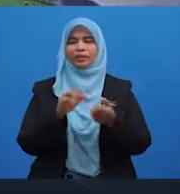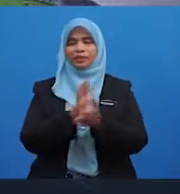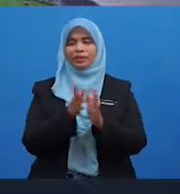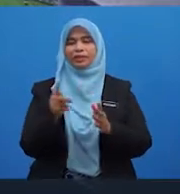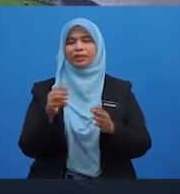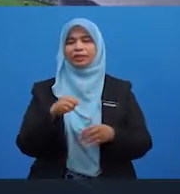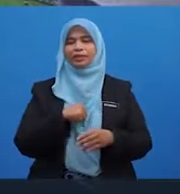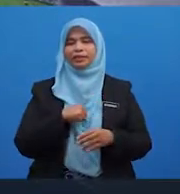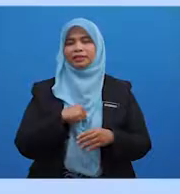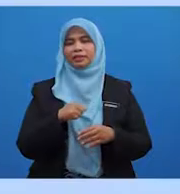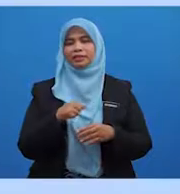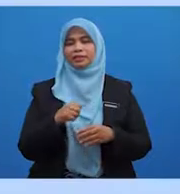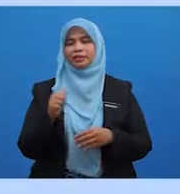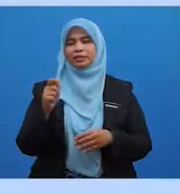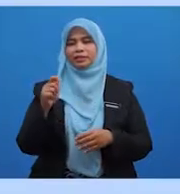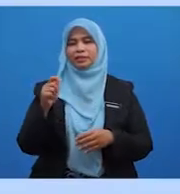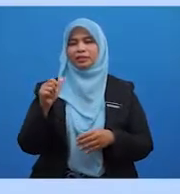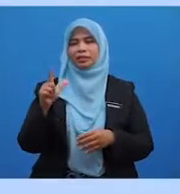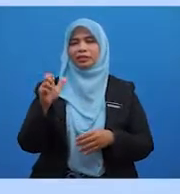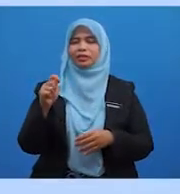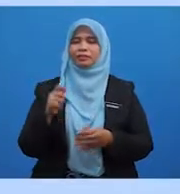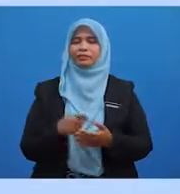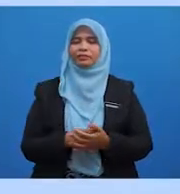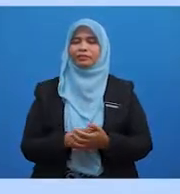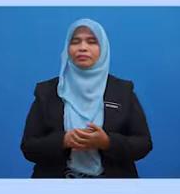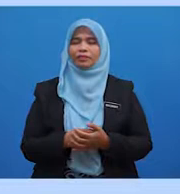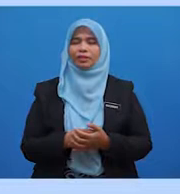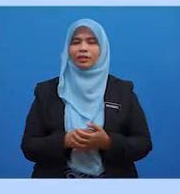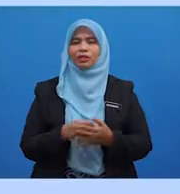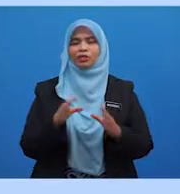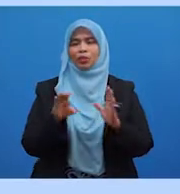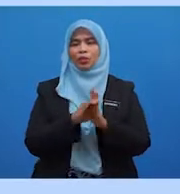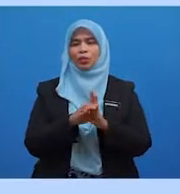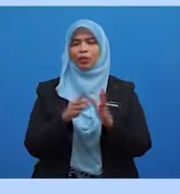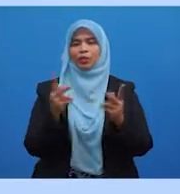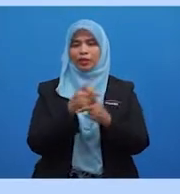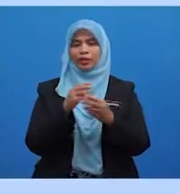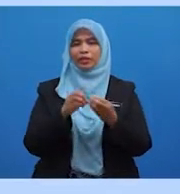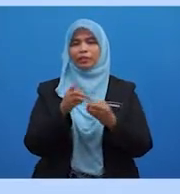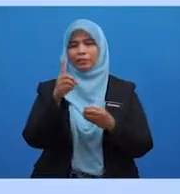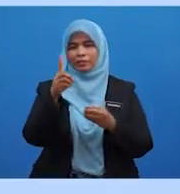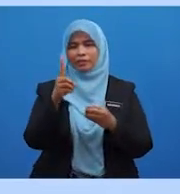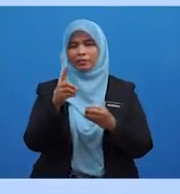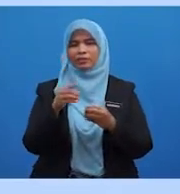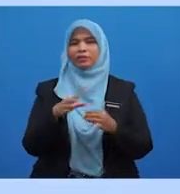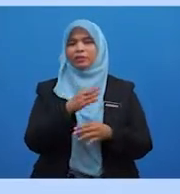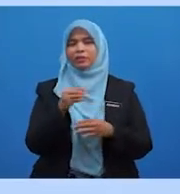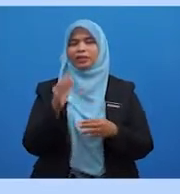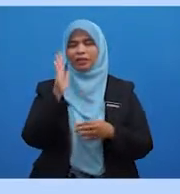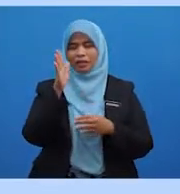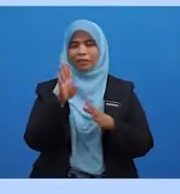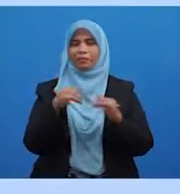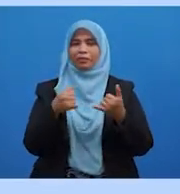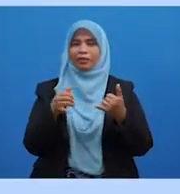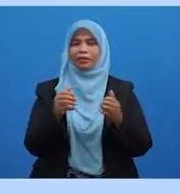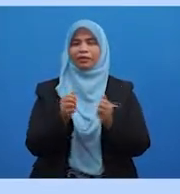untuk mengatasinya. Atlet yang pertama kali bermain dalam perlawanan badminton dan akan bertemu dengan pemain yang agak